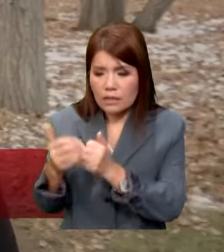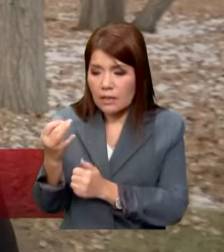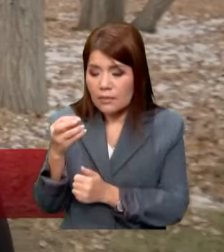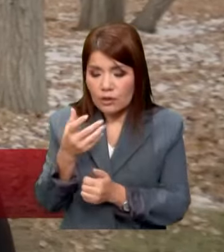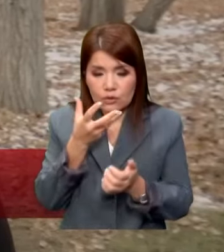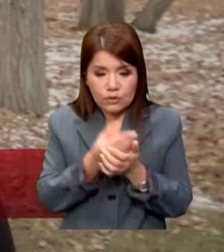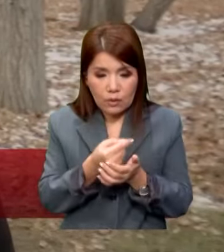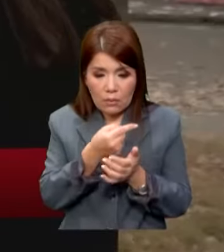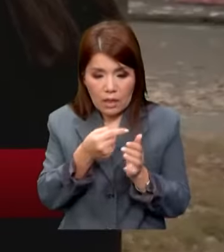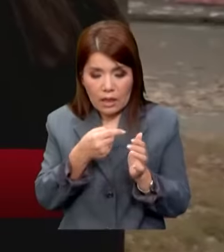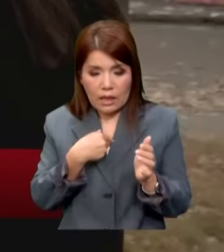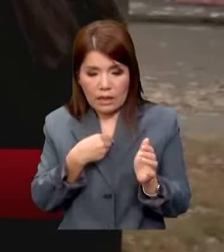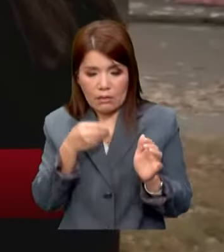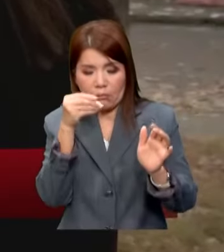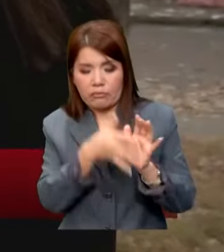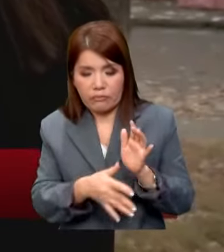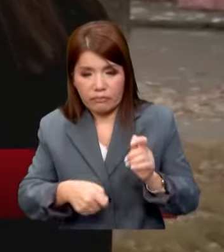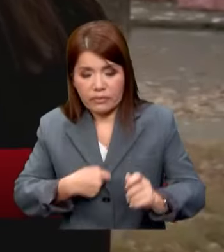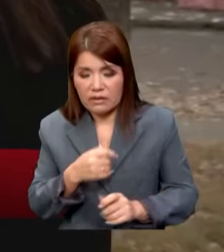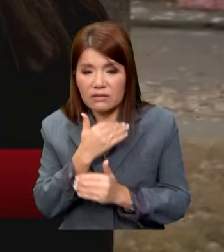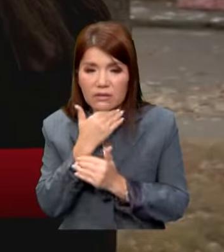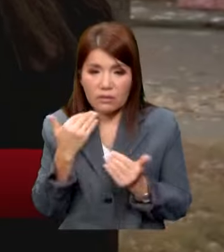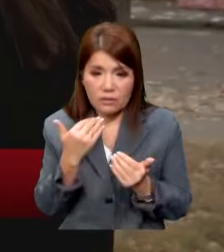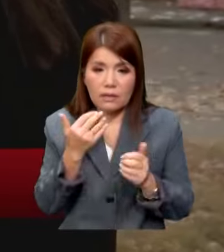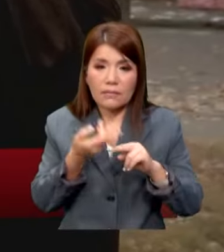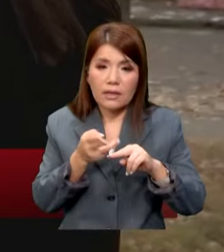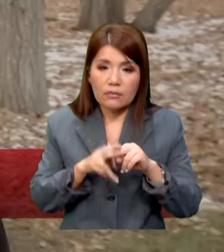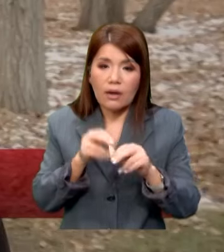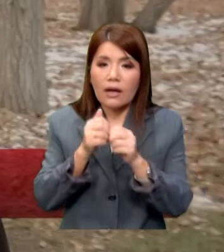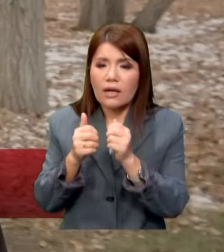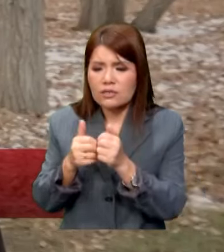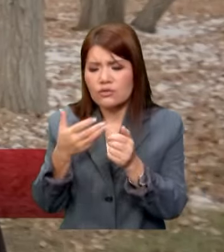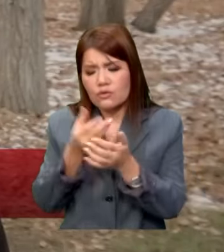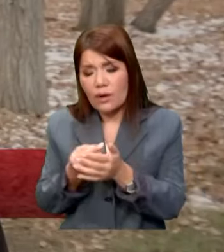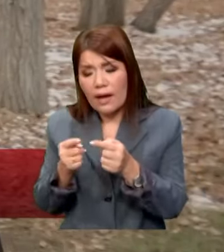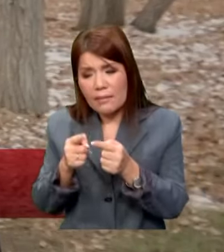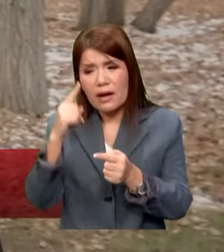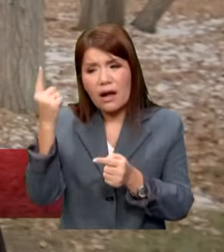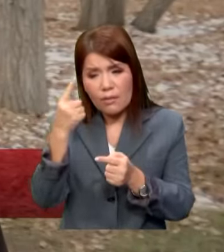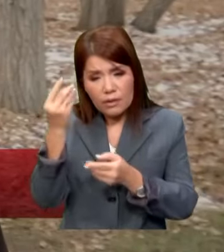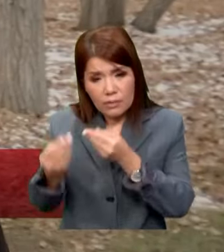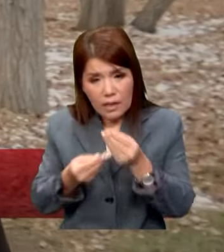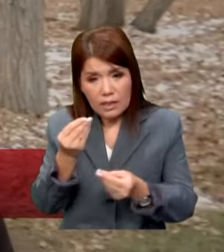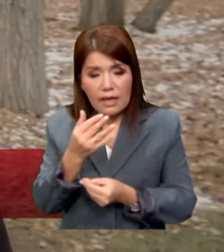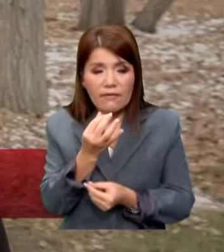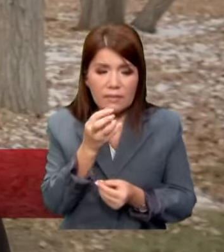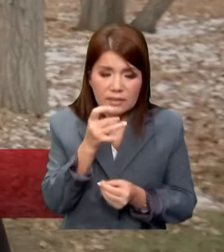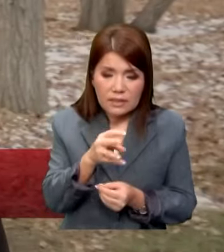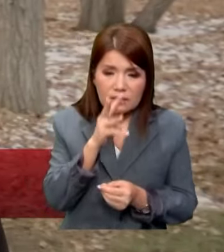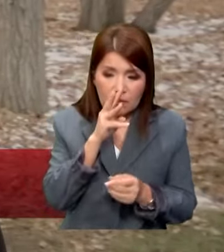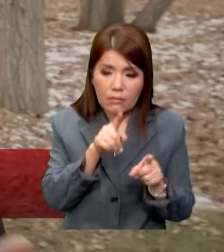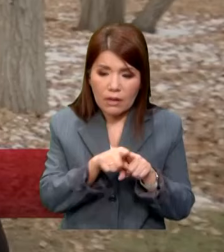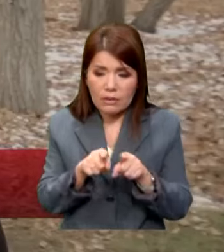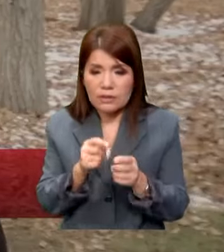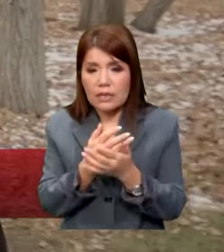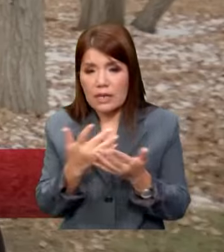ешкім өзінің минусына қарай жұмыс жасамайды. Әркім бизнесі болғаннан кейін, әркім өзінің арендасын, коммунальный услуга, фармацевтке төленетін зарплата сияқты